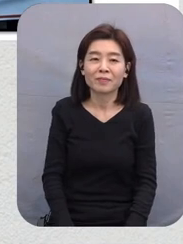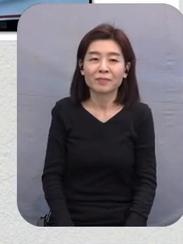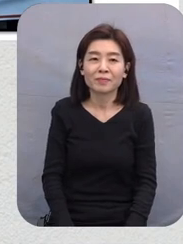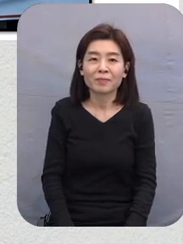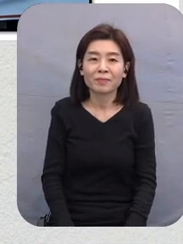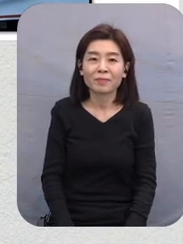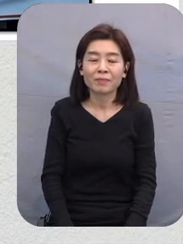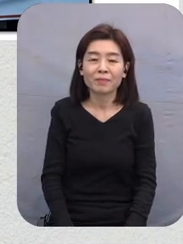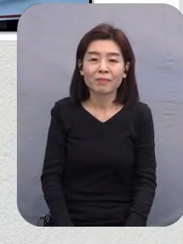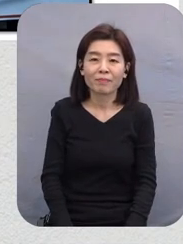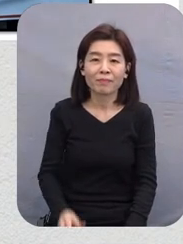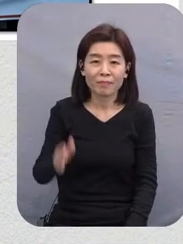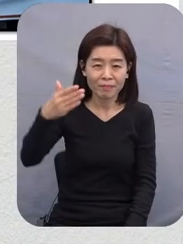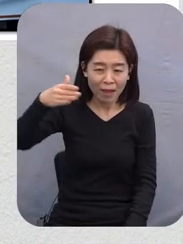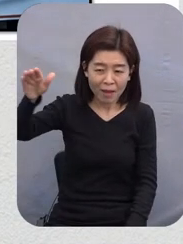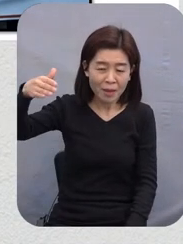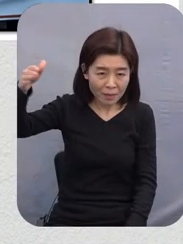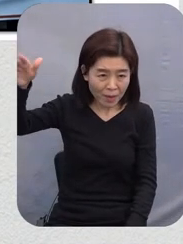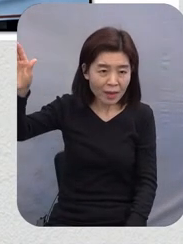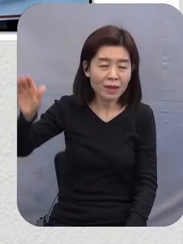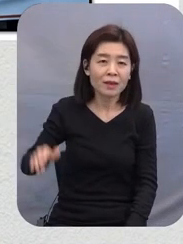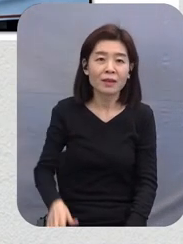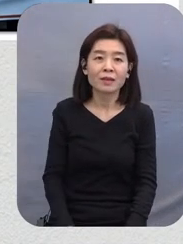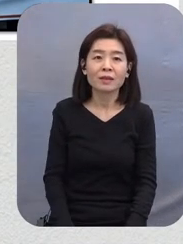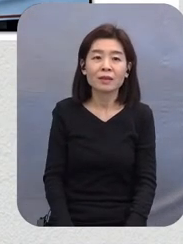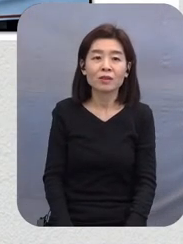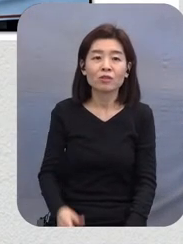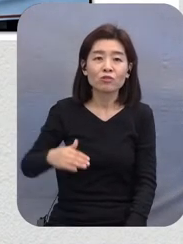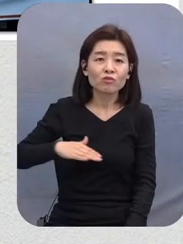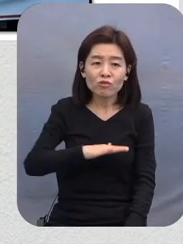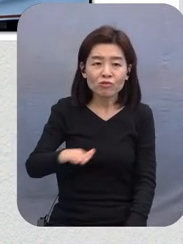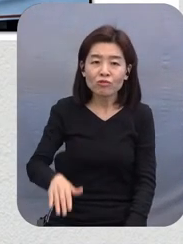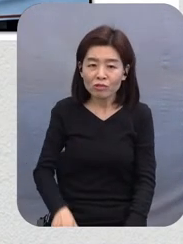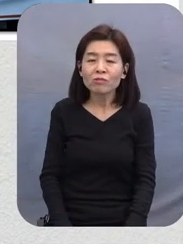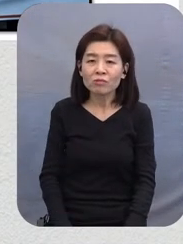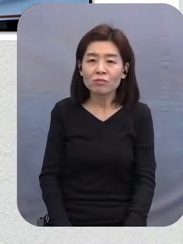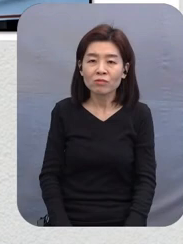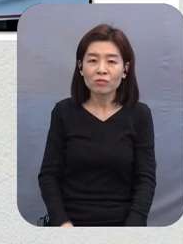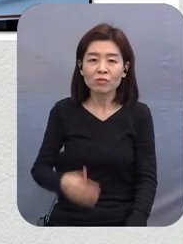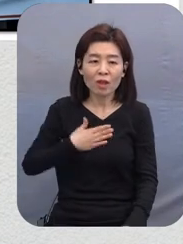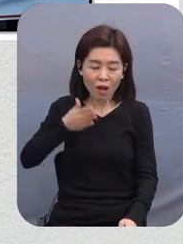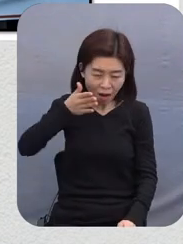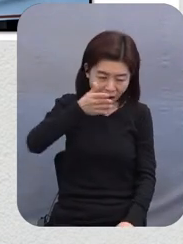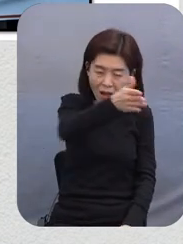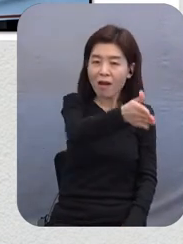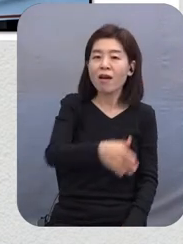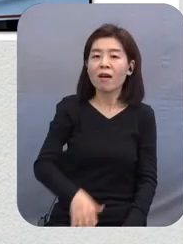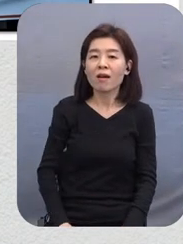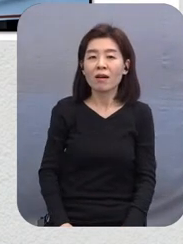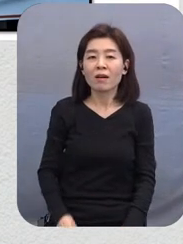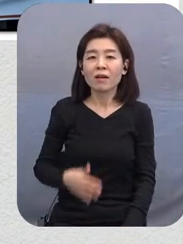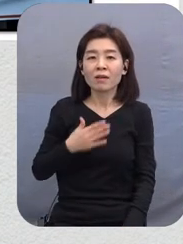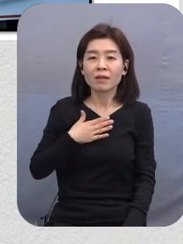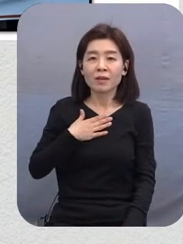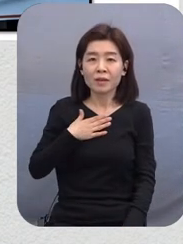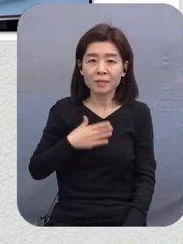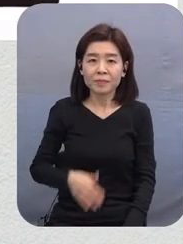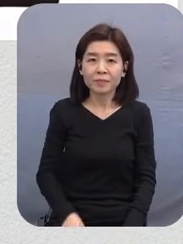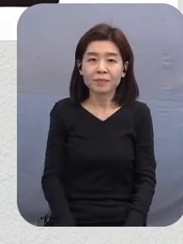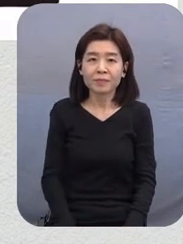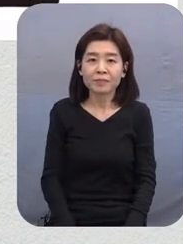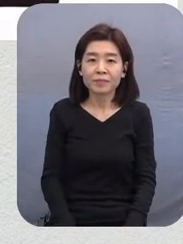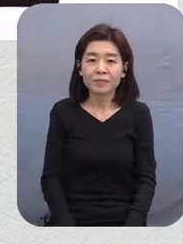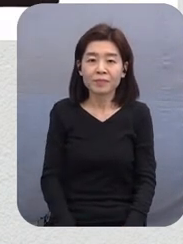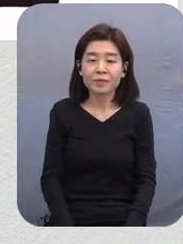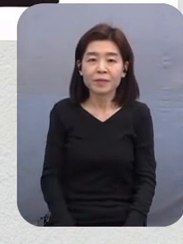그렇죠. Bye bye American Pie. 우리는 간다. 우리의 길로. 어디로? 마지막 봅시다.